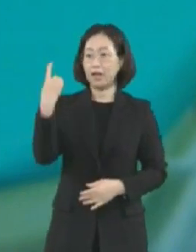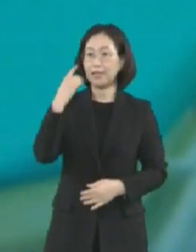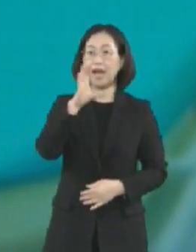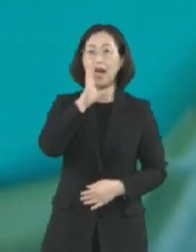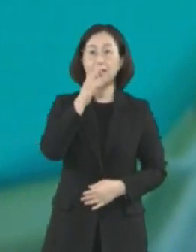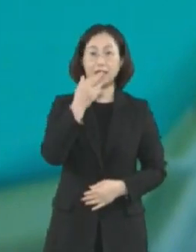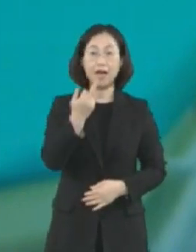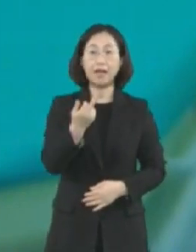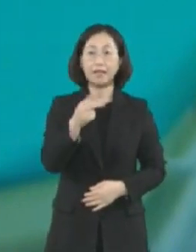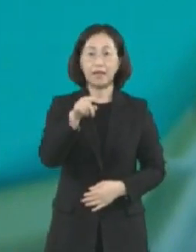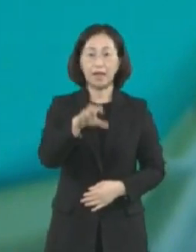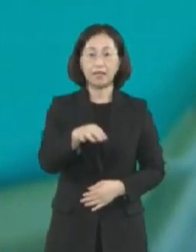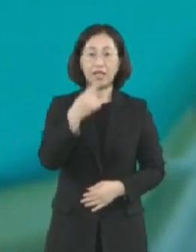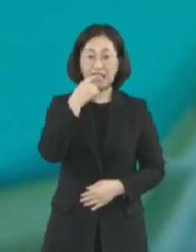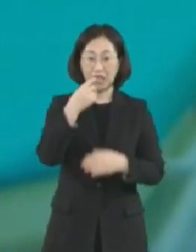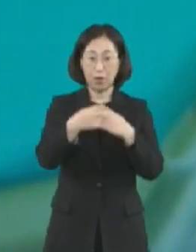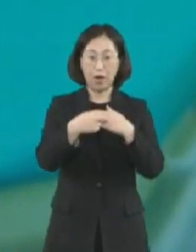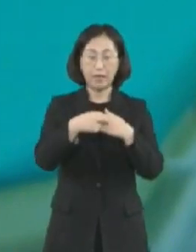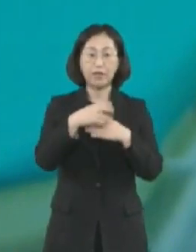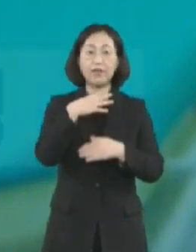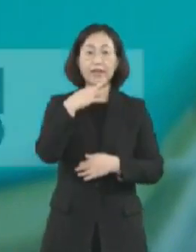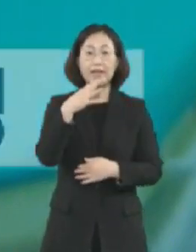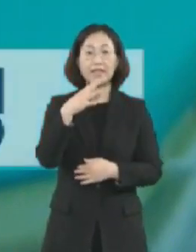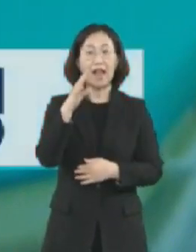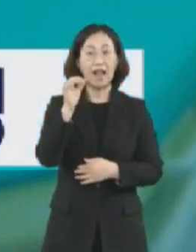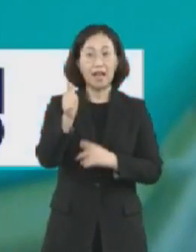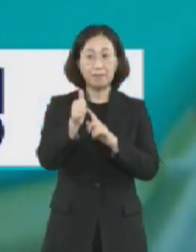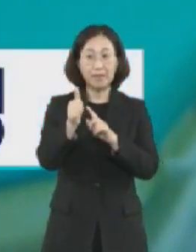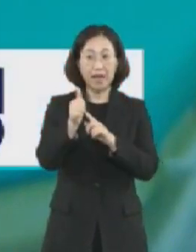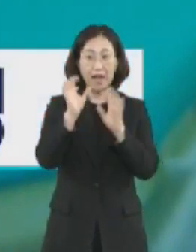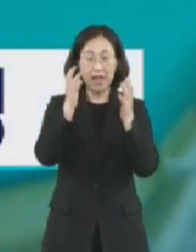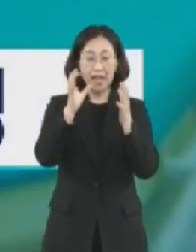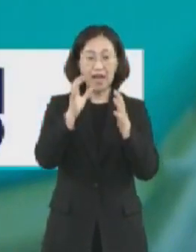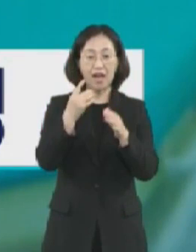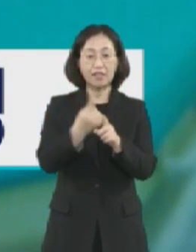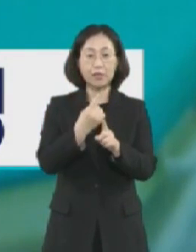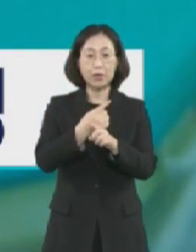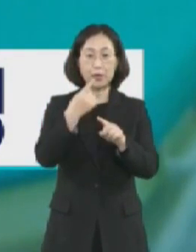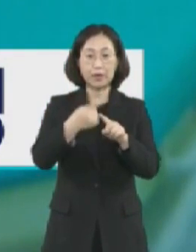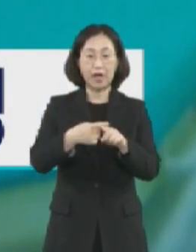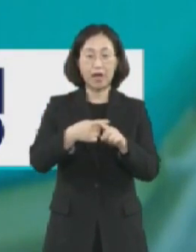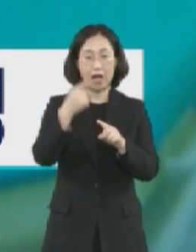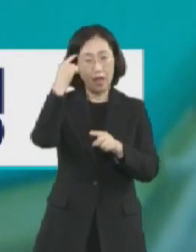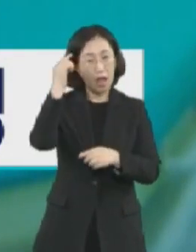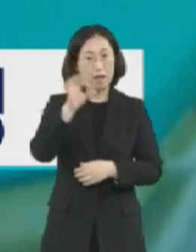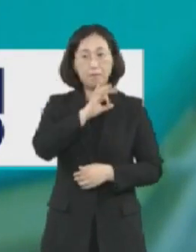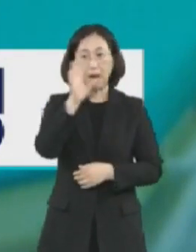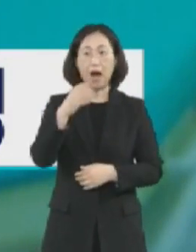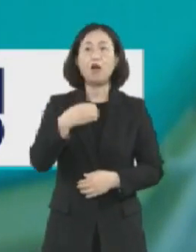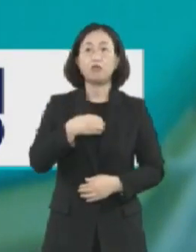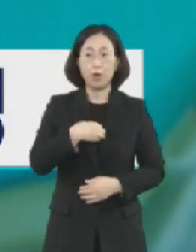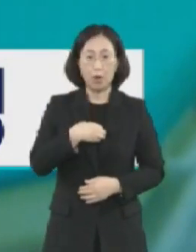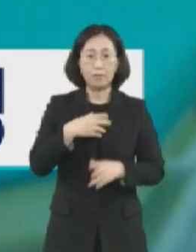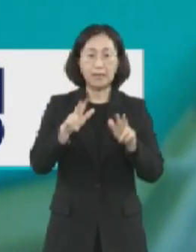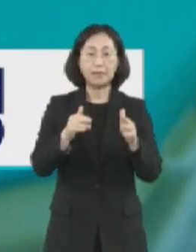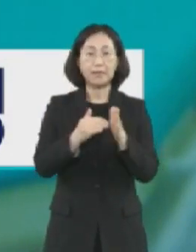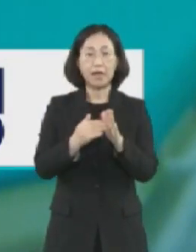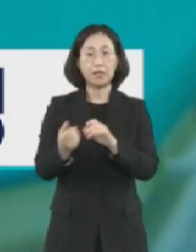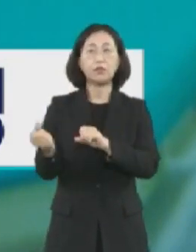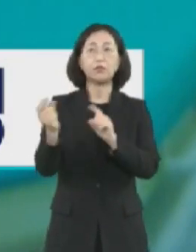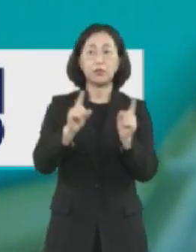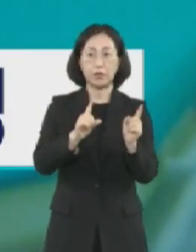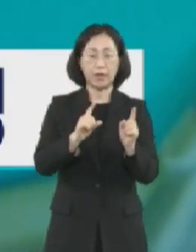어제 아산의 한 치과에서 4살 남자아이가 치료를 받다 의식을 잃어 위중한 상태에 빠졌는데 아직까지 의식을 찾지